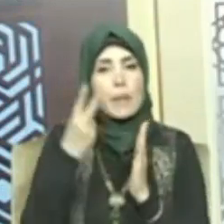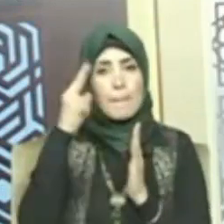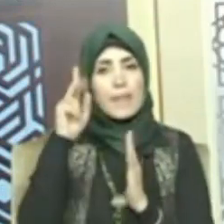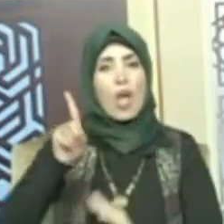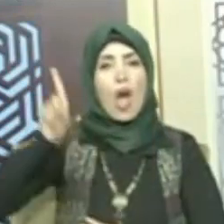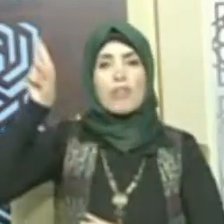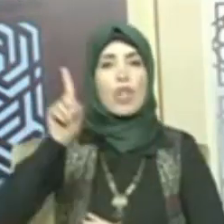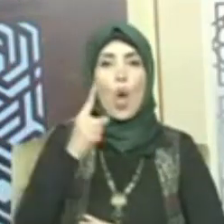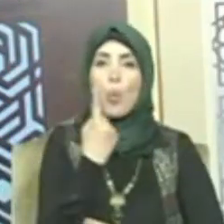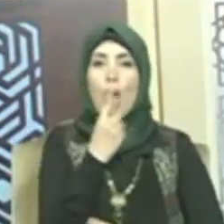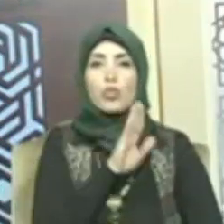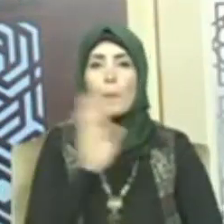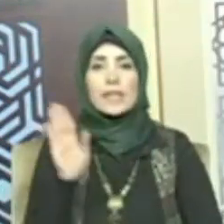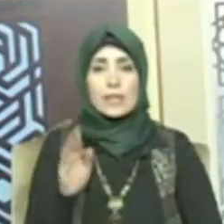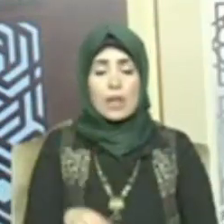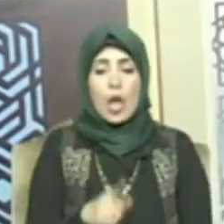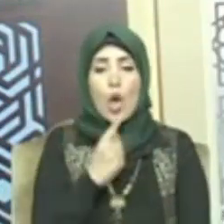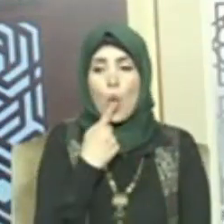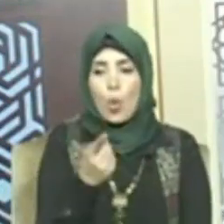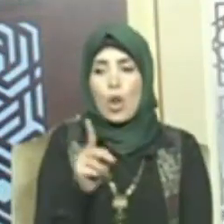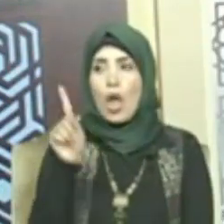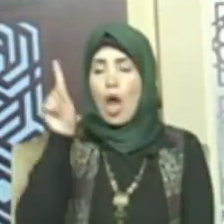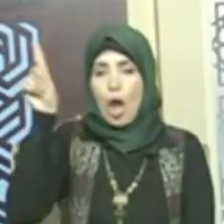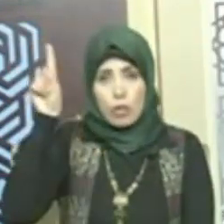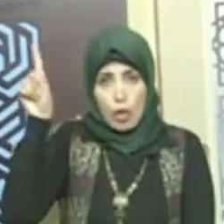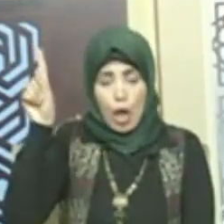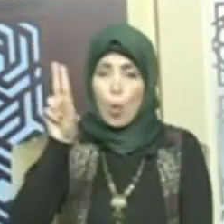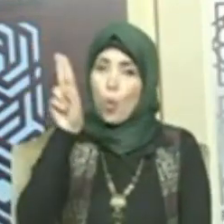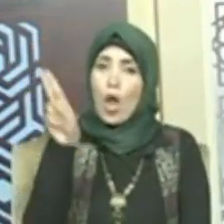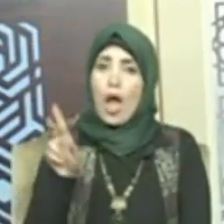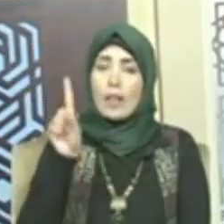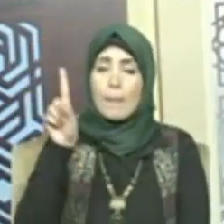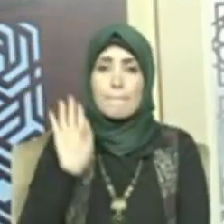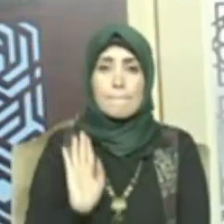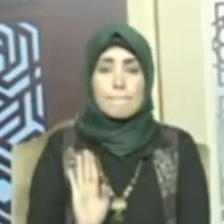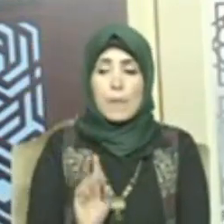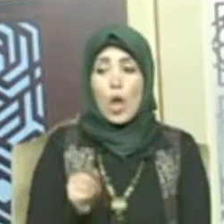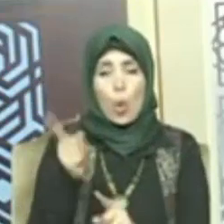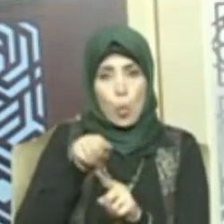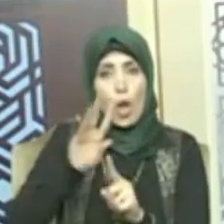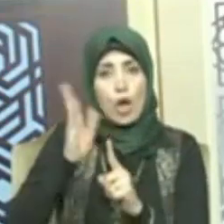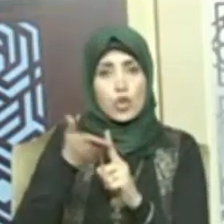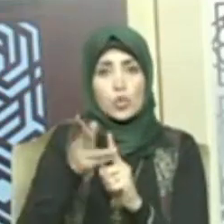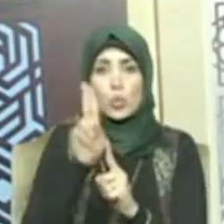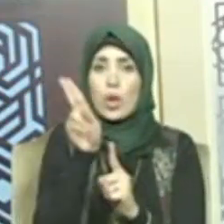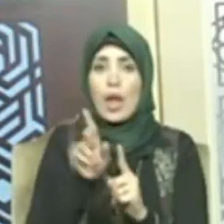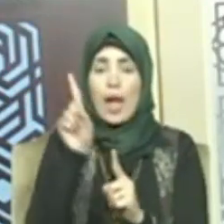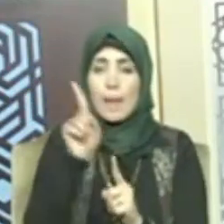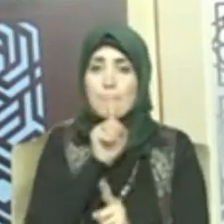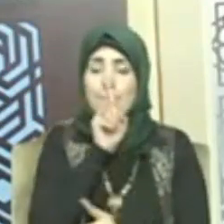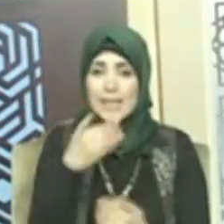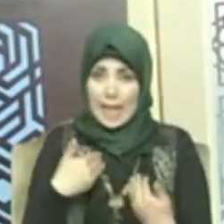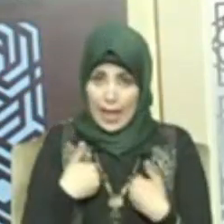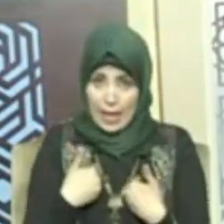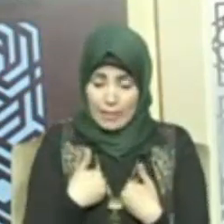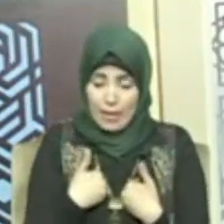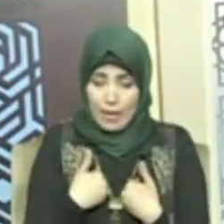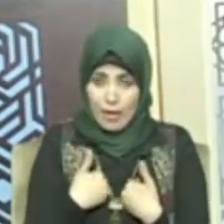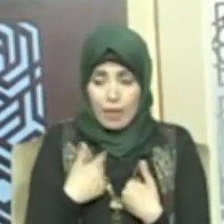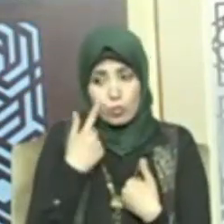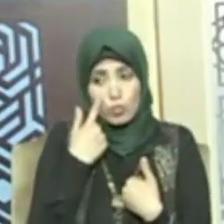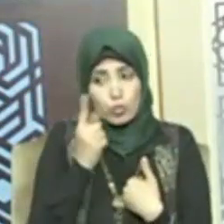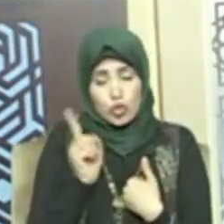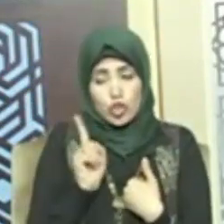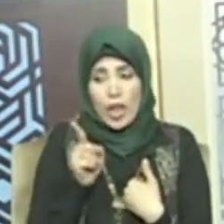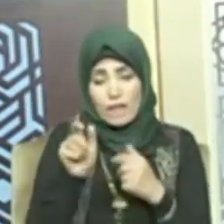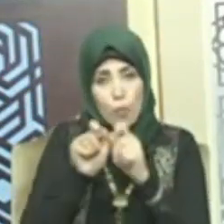الله ورسوله أعلم. قال الرجل: الله ورسوله أعلم، أما نحن فلا نرى